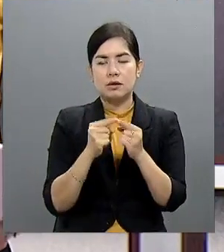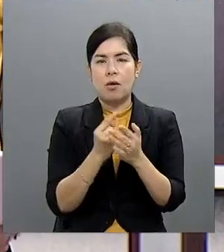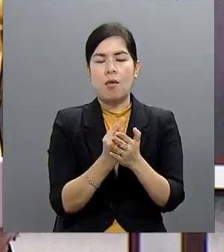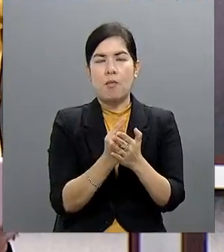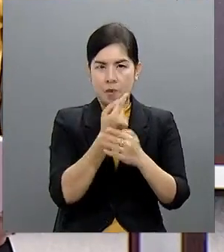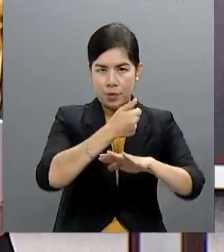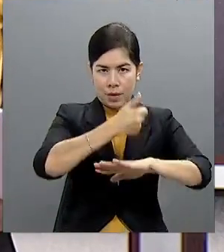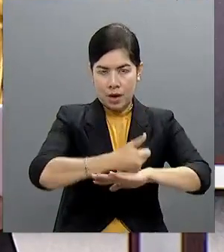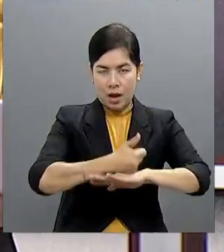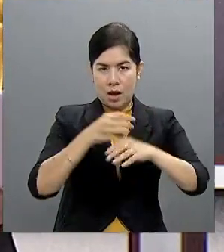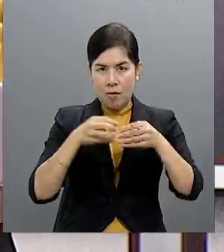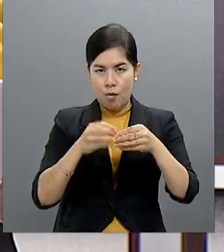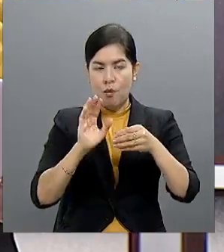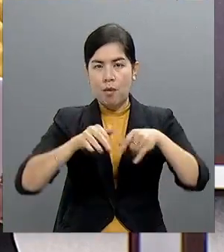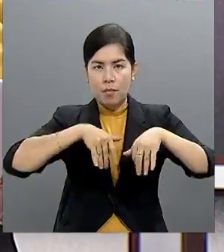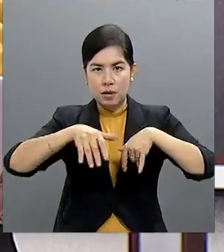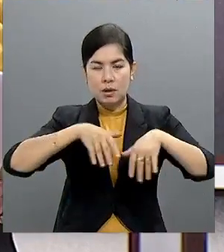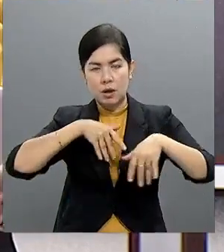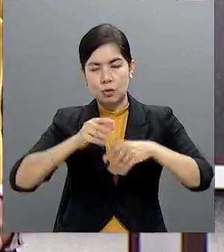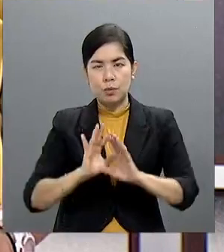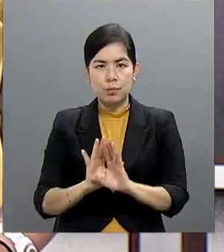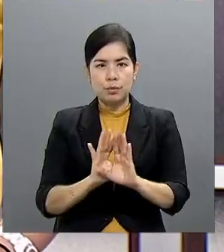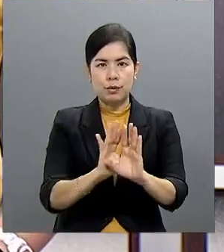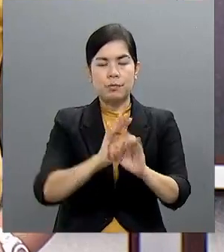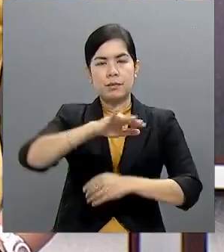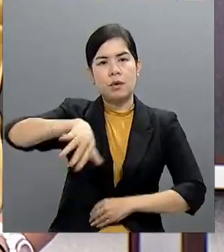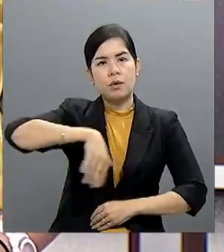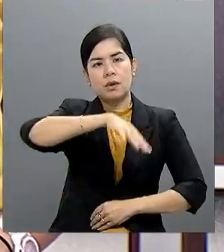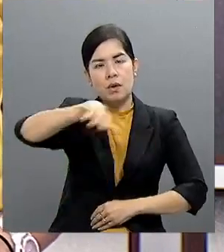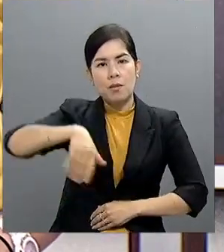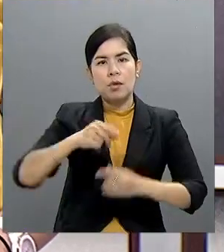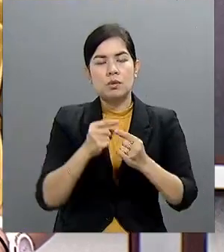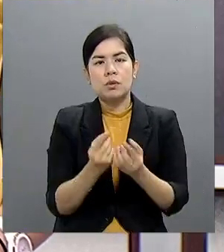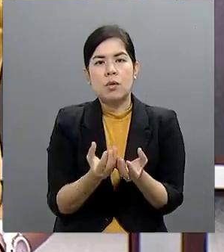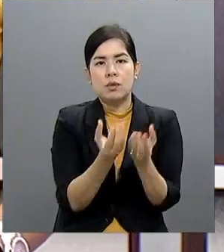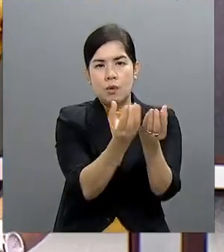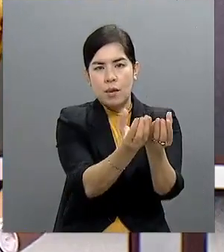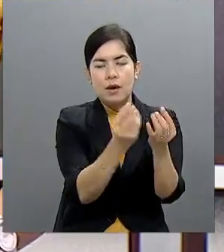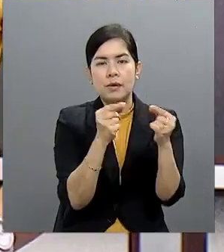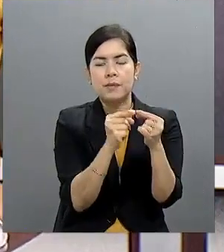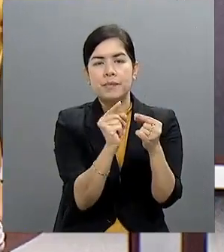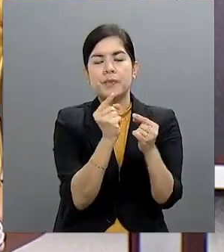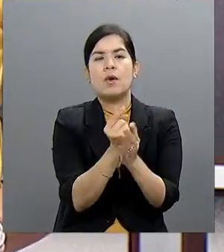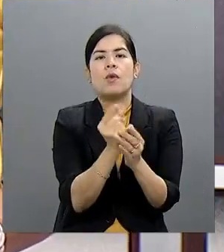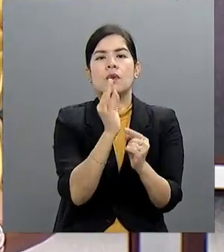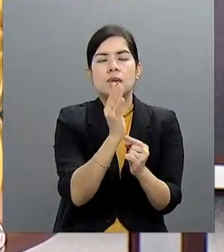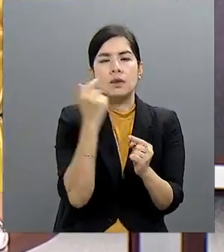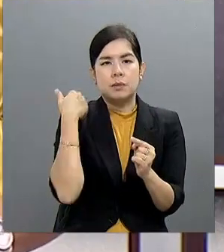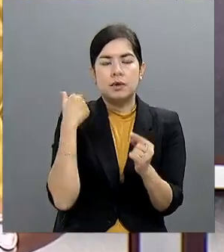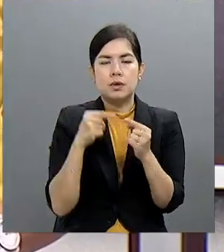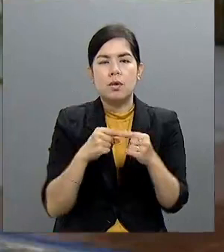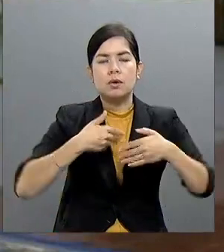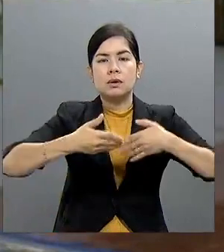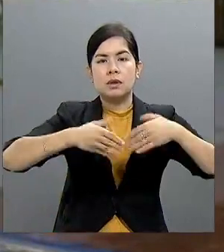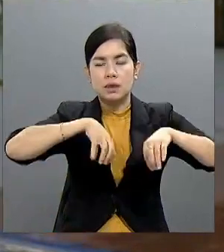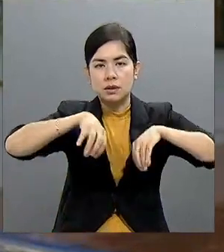แสดงตนเป็นพุทธมามะกะและถวายเทียนพรรษาตามโครงการการจัด กิจกรรมส่งเสริมพระพุทธศาสนาค่ะ